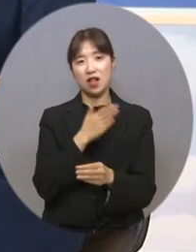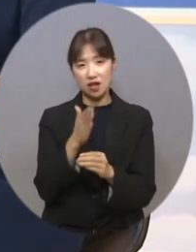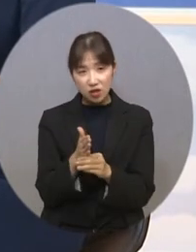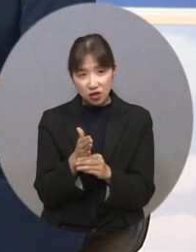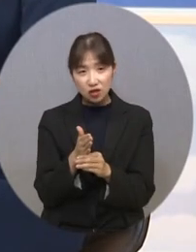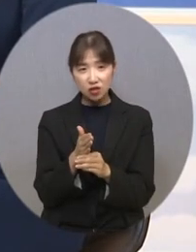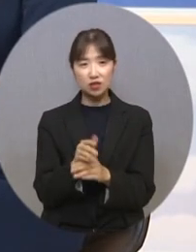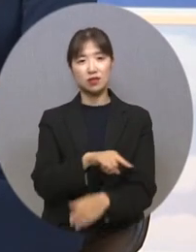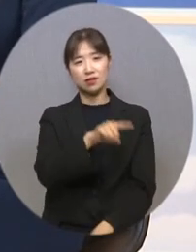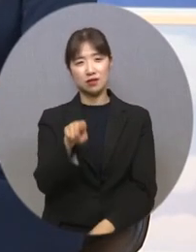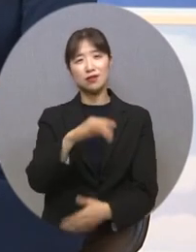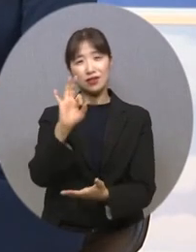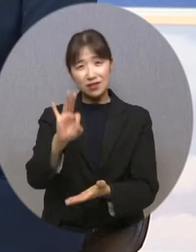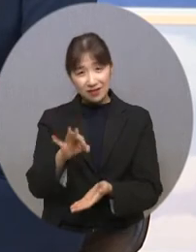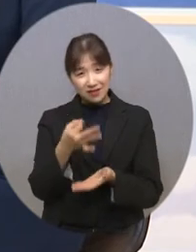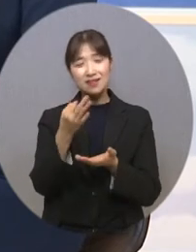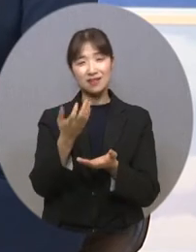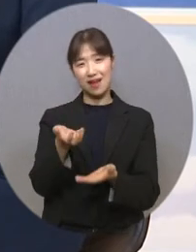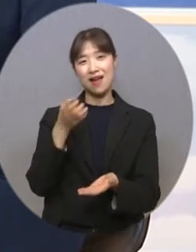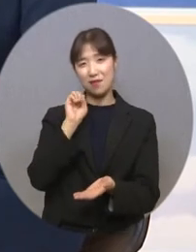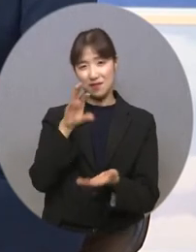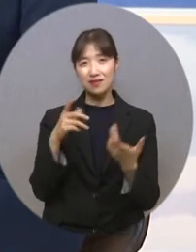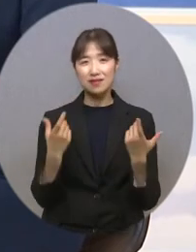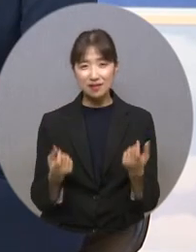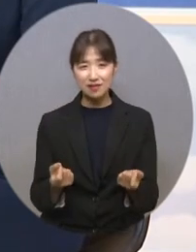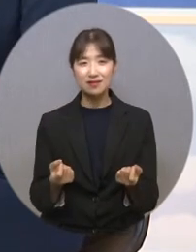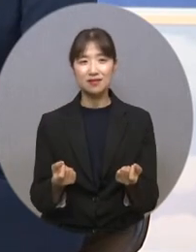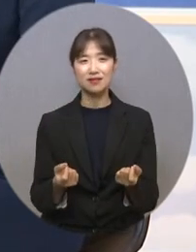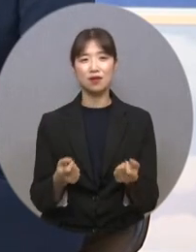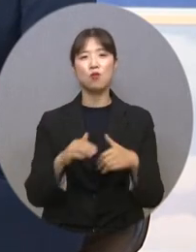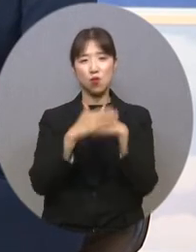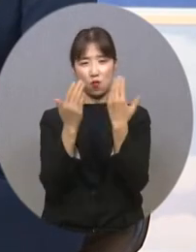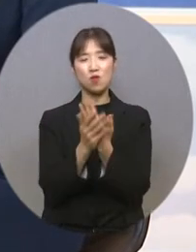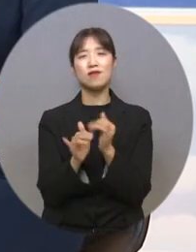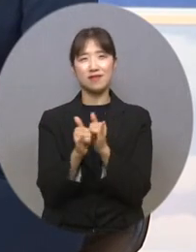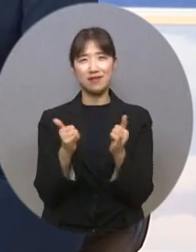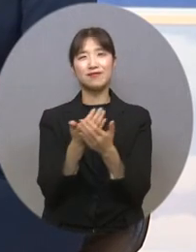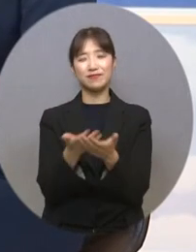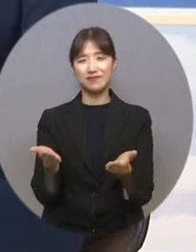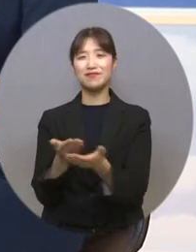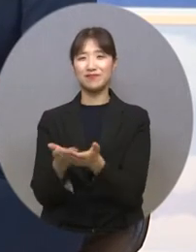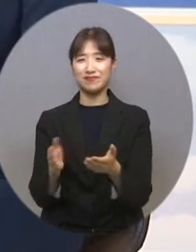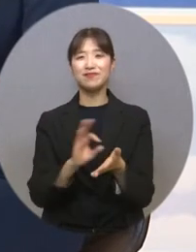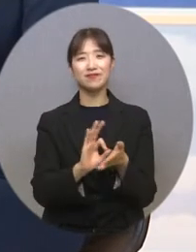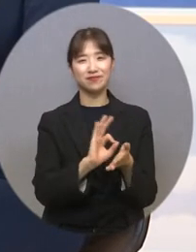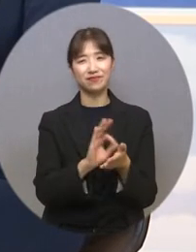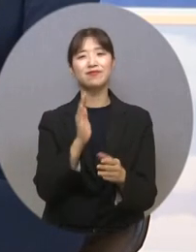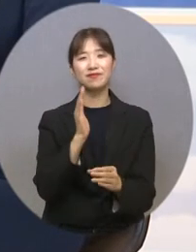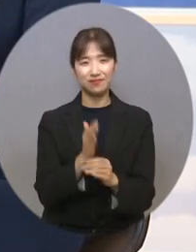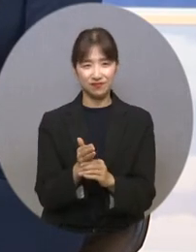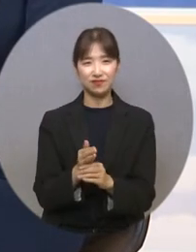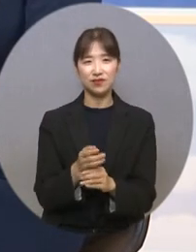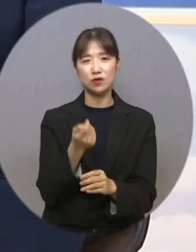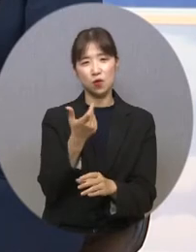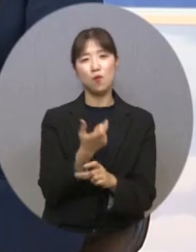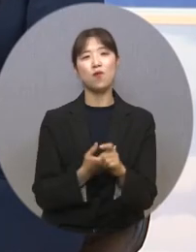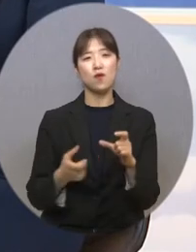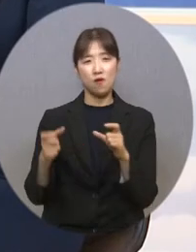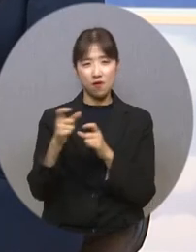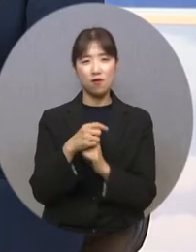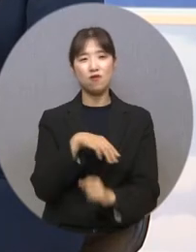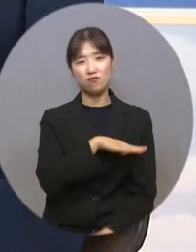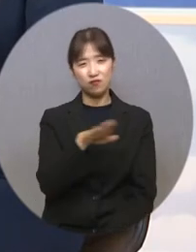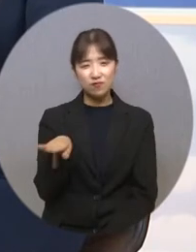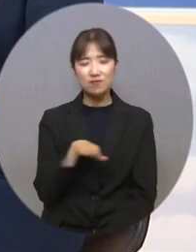그 입금은 이제 아까 얘기한 것처럼 그런 모든 부분들이 이렇게 쓰고 있고요. 그래서 조금 더 저희가 이제